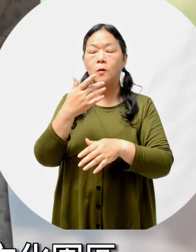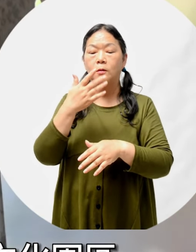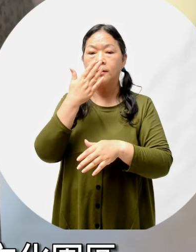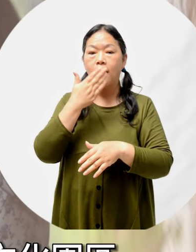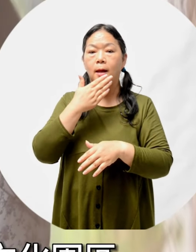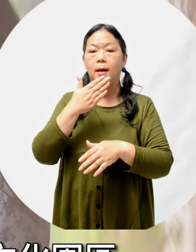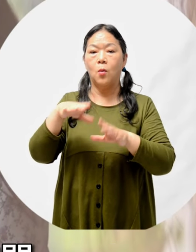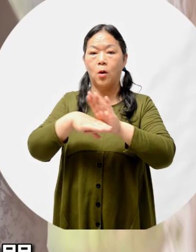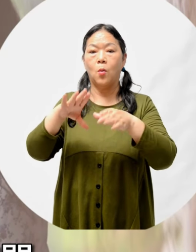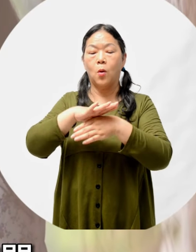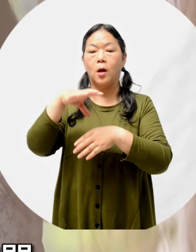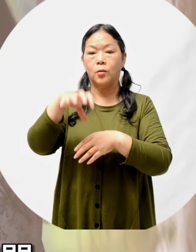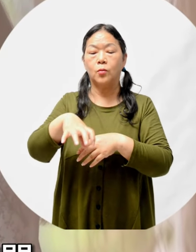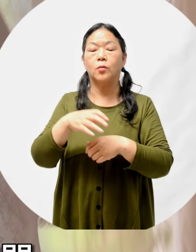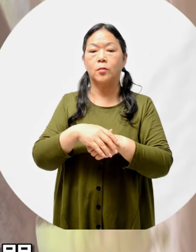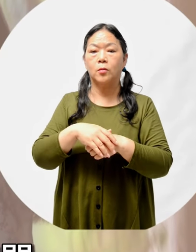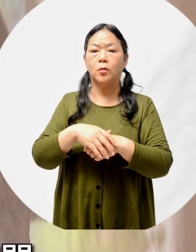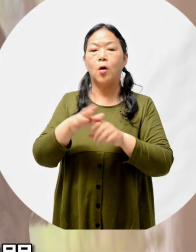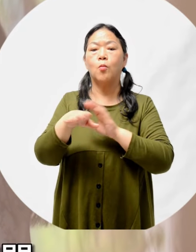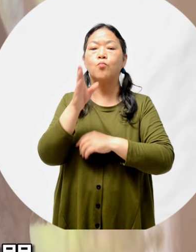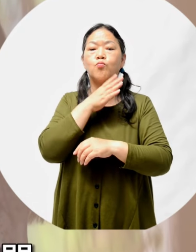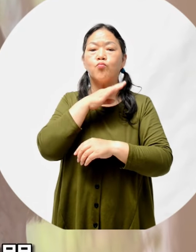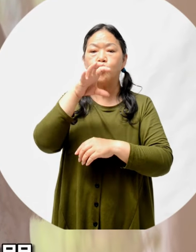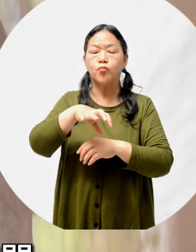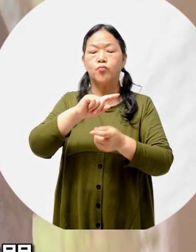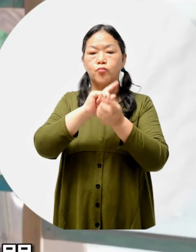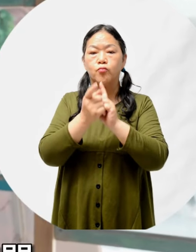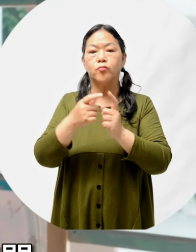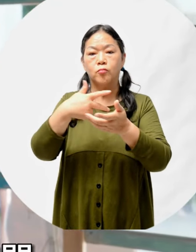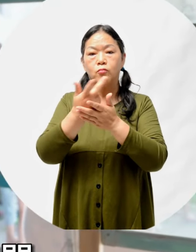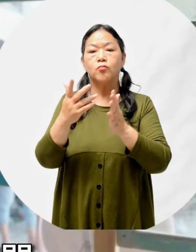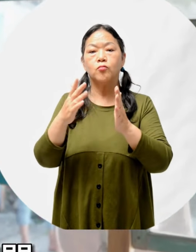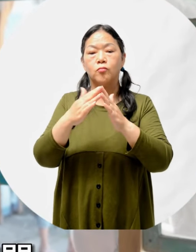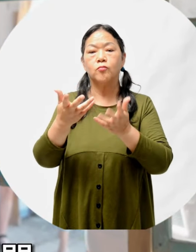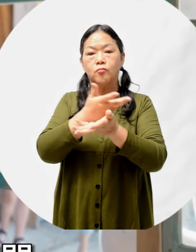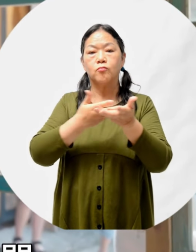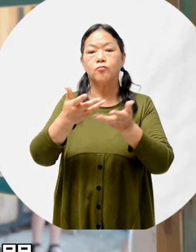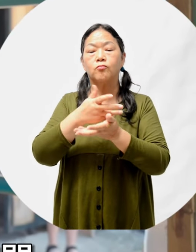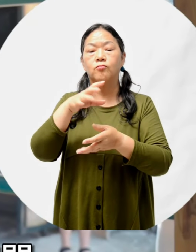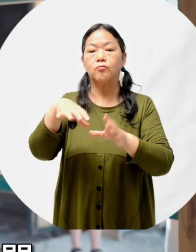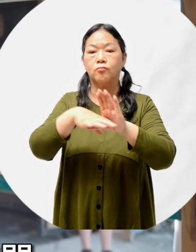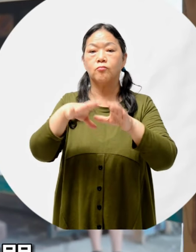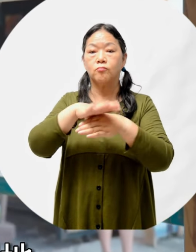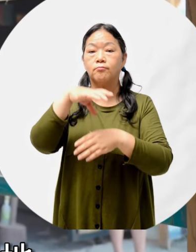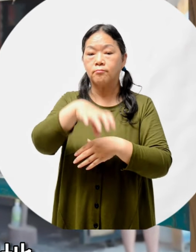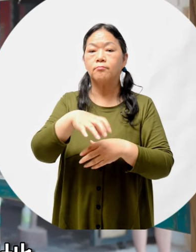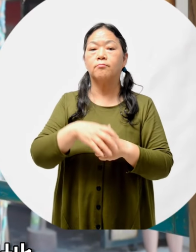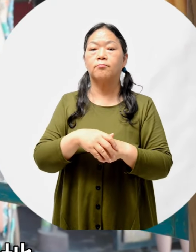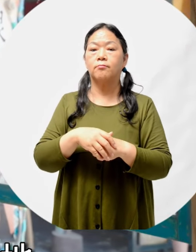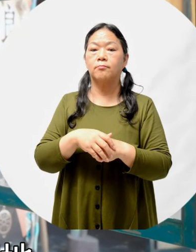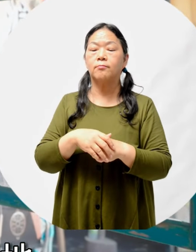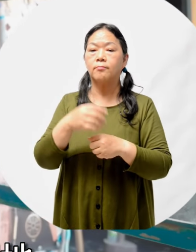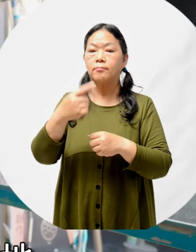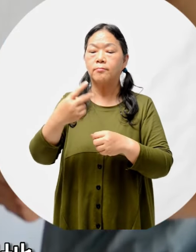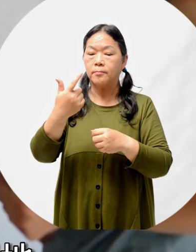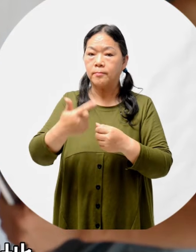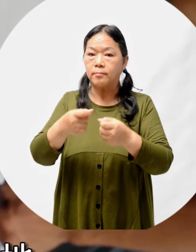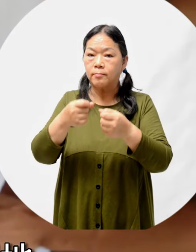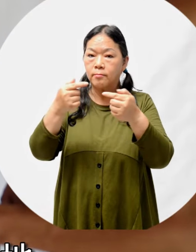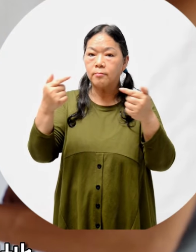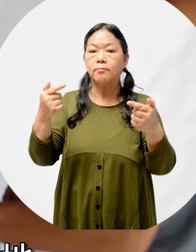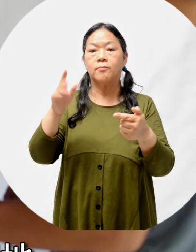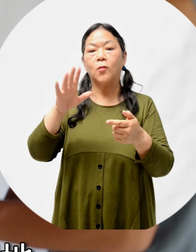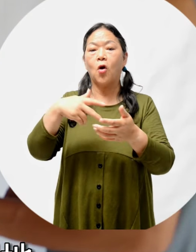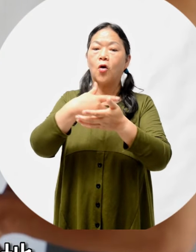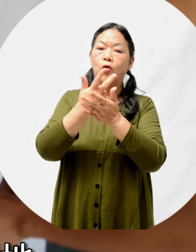术文化园区，逐渐发展成为一个充满艺文气息的空间，提供地方部落